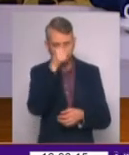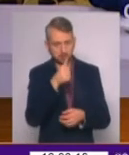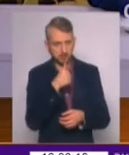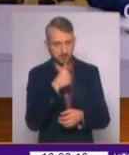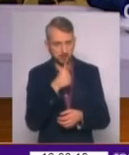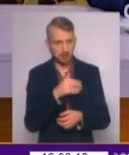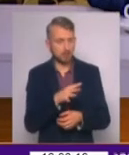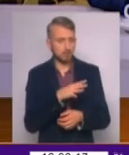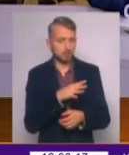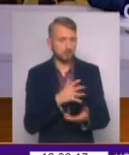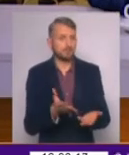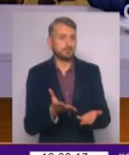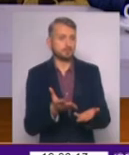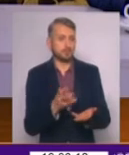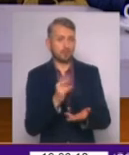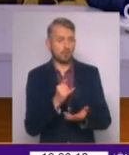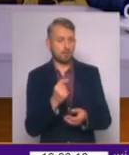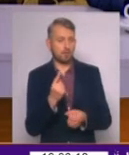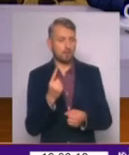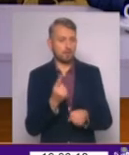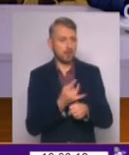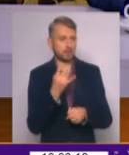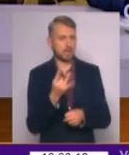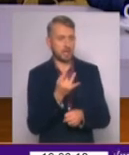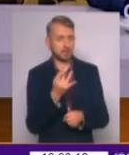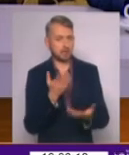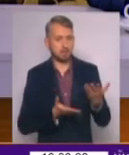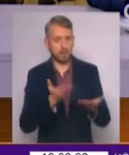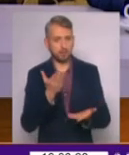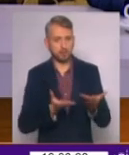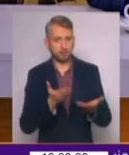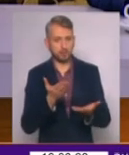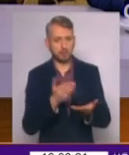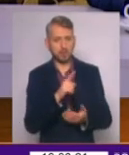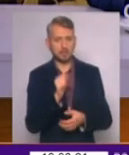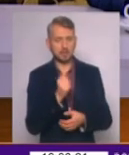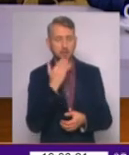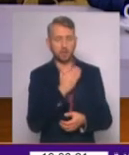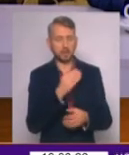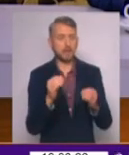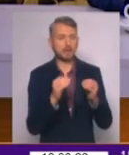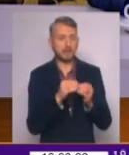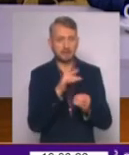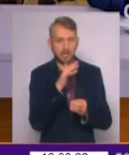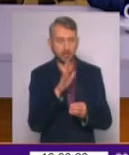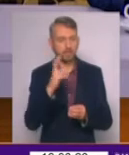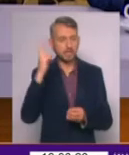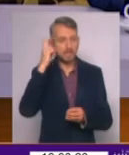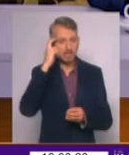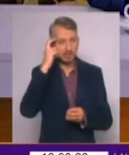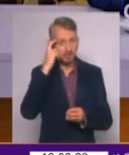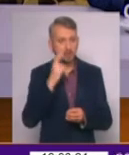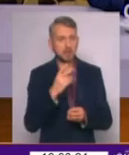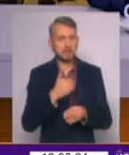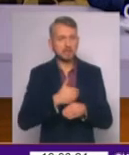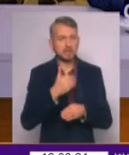було дуже, ну, в перший раз, напевно, за останні десятиліття в Києві з